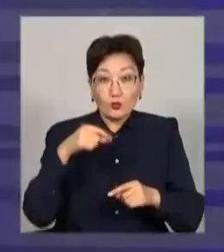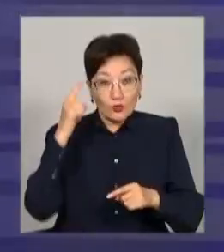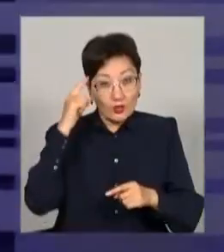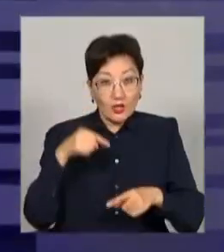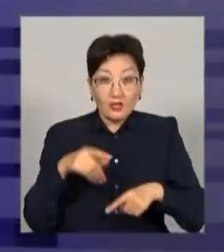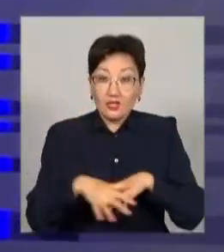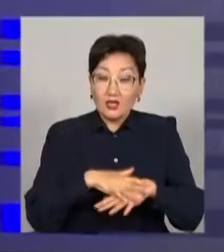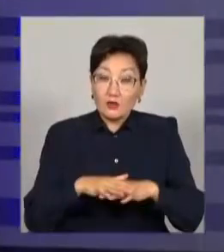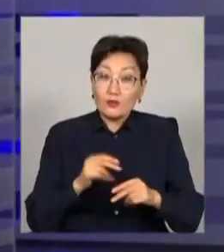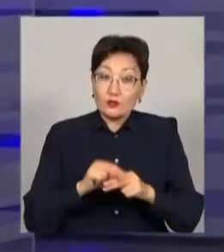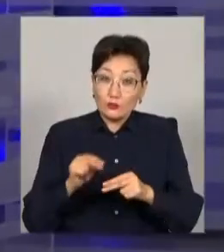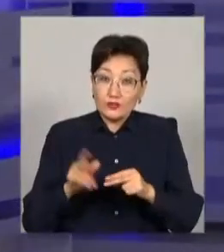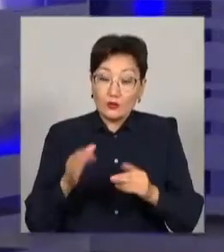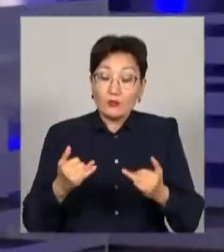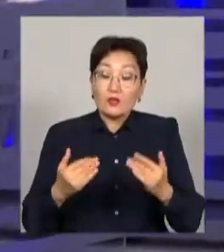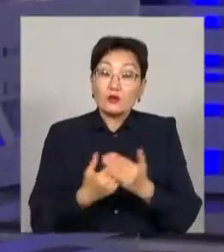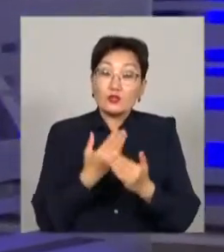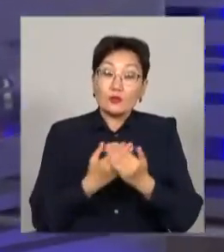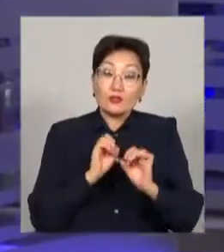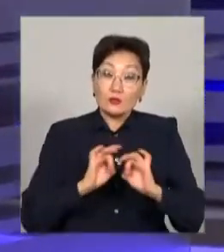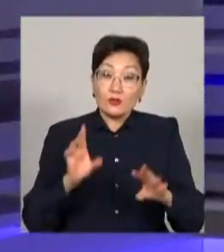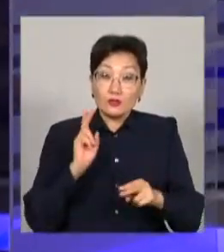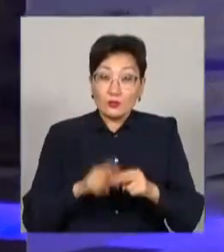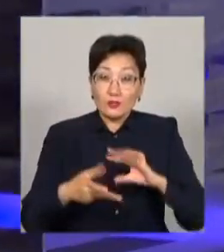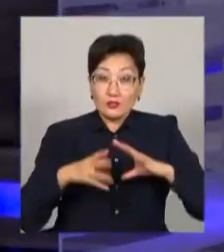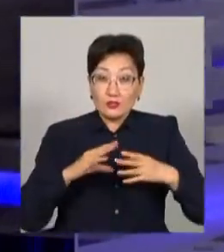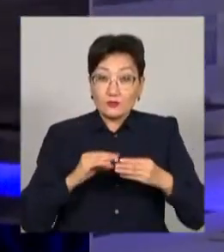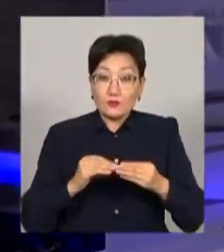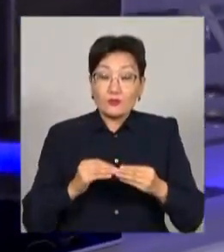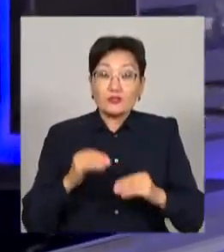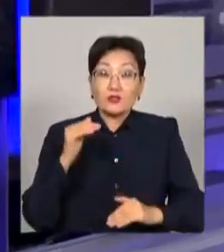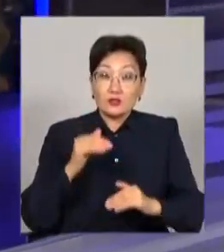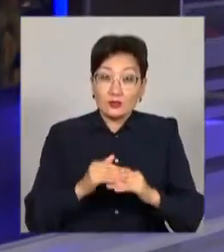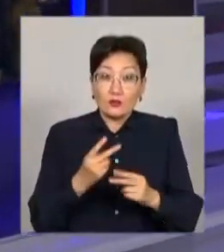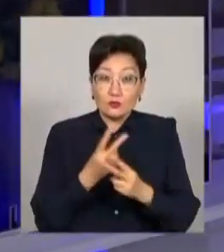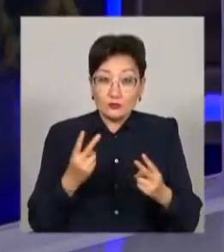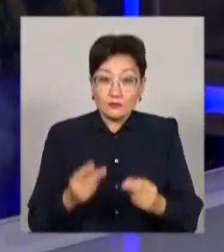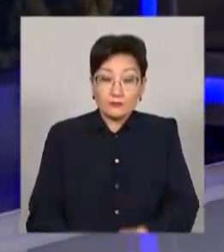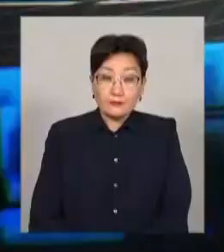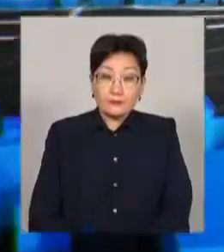Құрметті көрермен, бөлісер ақпар әзірге осындай. Қорытынды жаңалықтарда қайта жүздескенше.